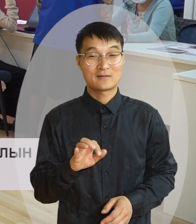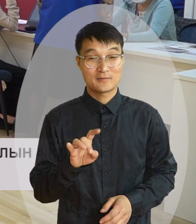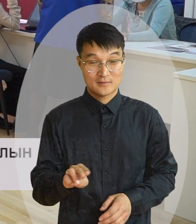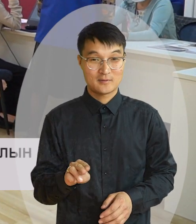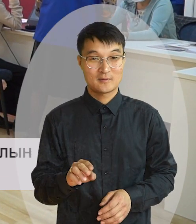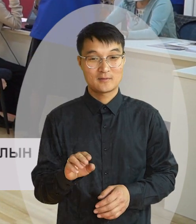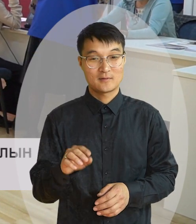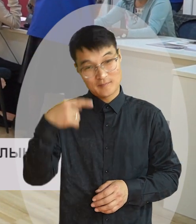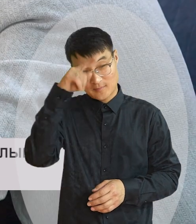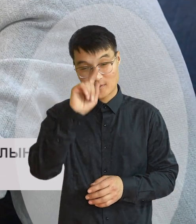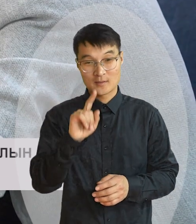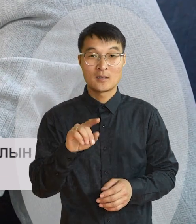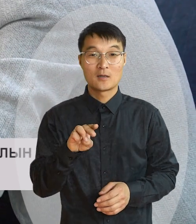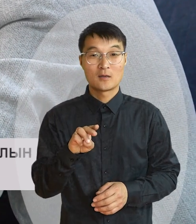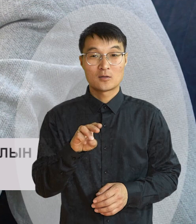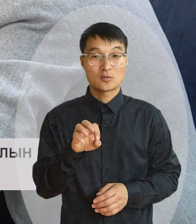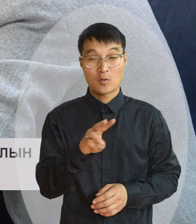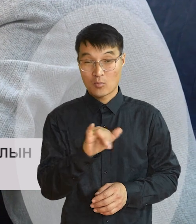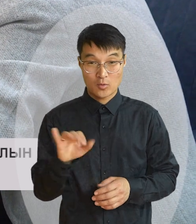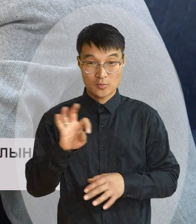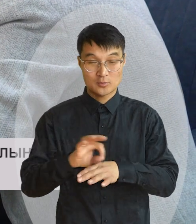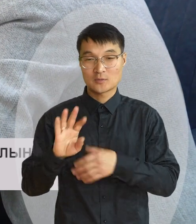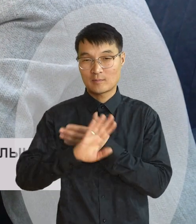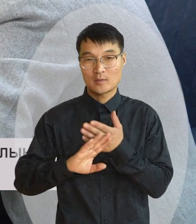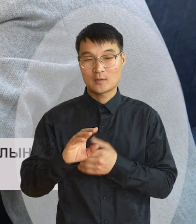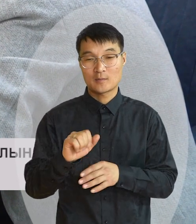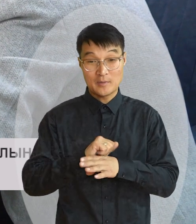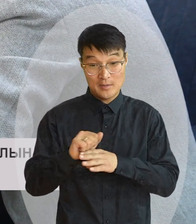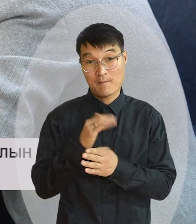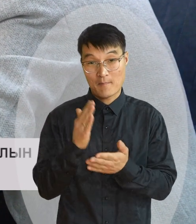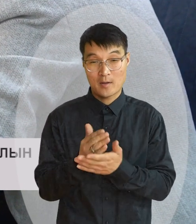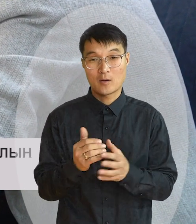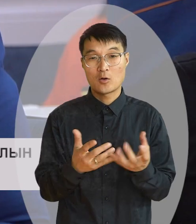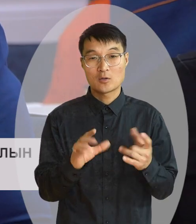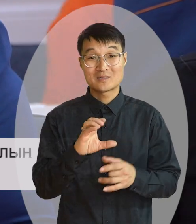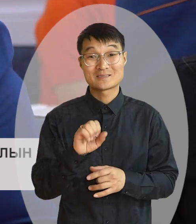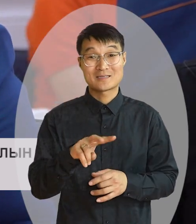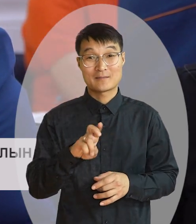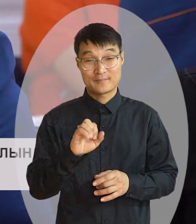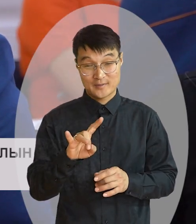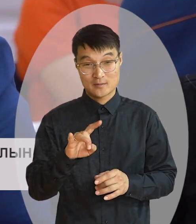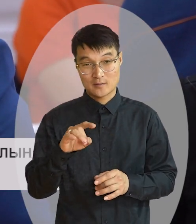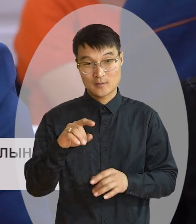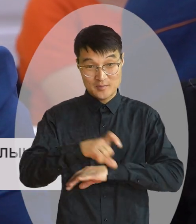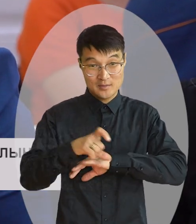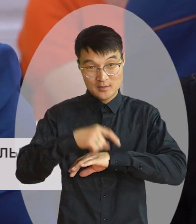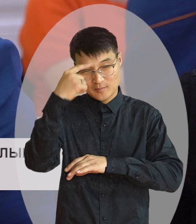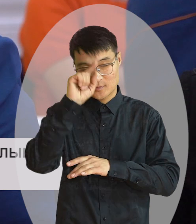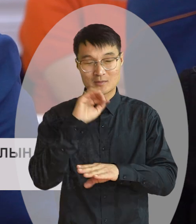Халдвар төвчин судлын үндэсний төвөөс томоогийн цар тахлын болцгүй бэлэн байдлын төлөвлөгөө боловсруулах хэлэлцүүлгийг олон салбарын мэрэгжилтнүүдэд зохион